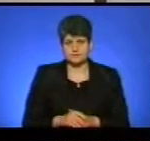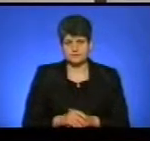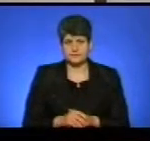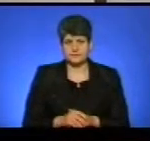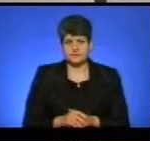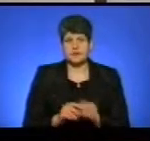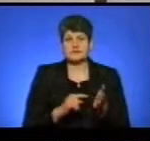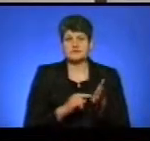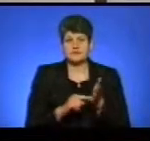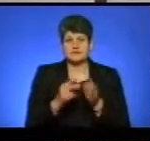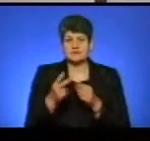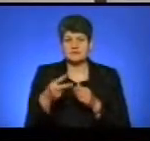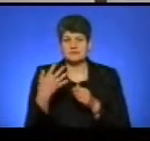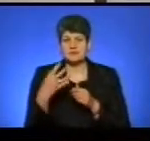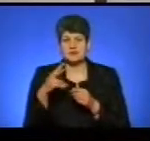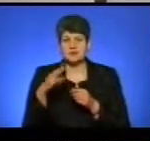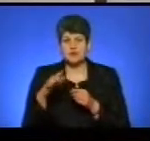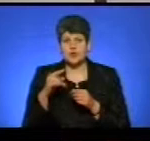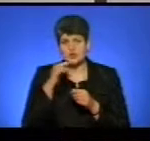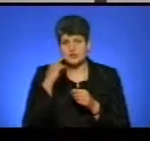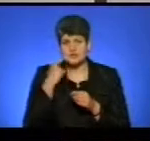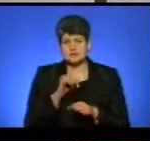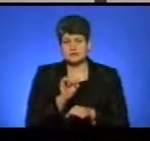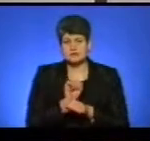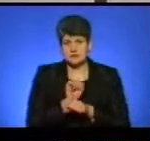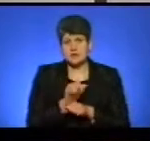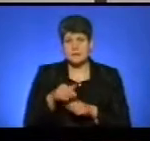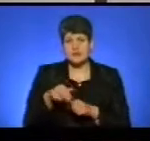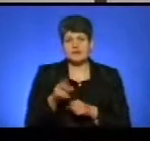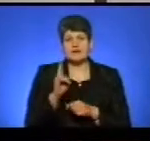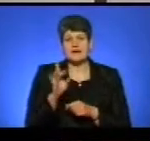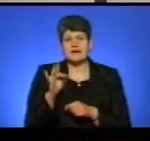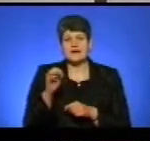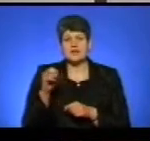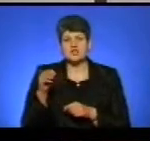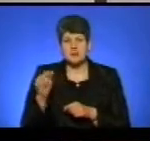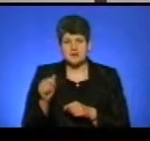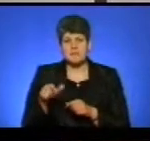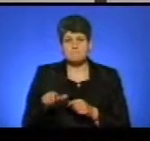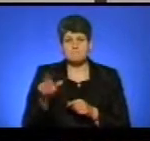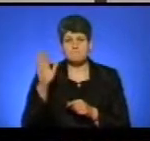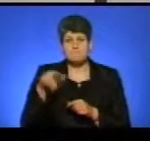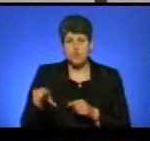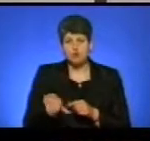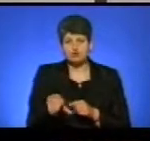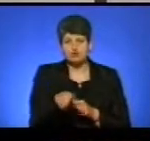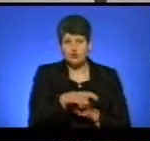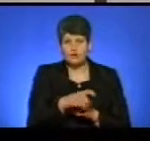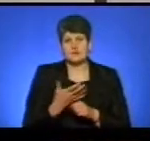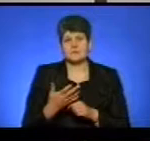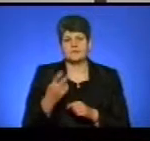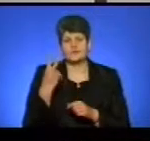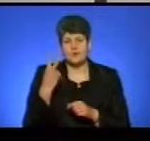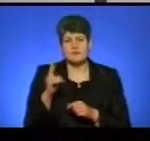Зазначу, 25 листопада Росія заблокувала прохід до Керченської протоки українському боксеру Яни Капу і 2 катерам «Бердянськ»